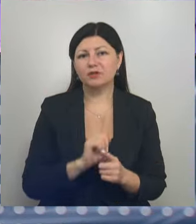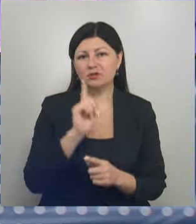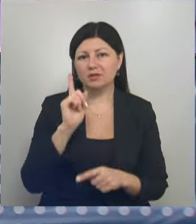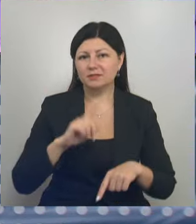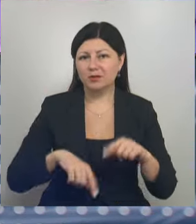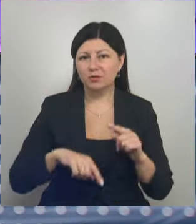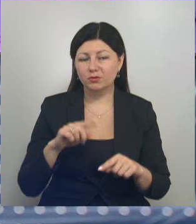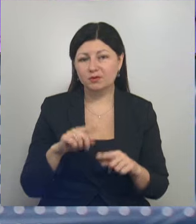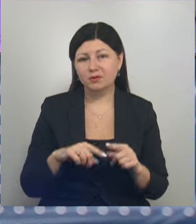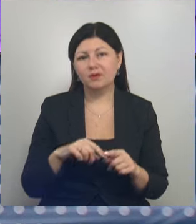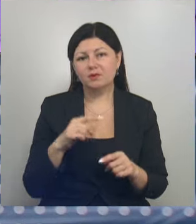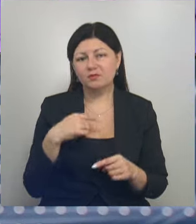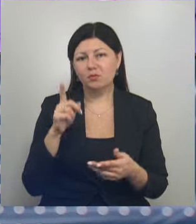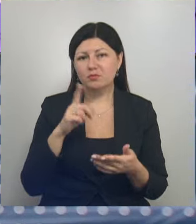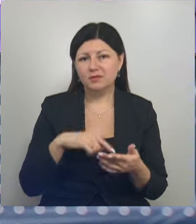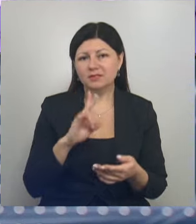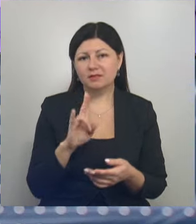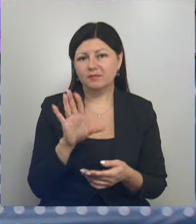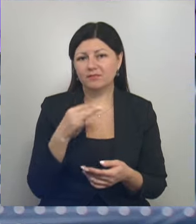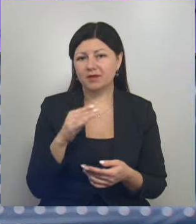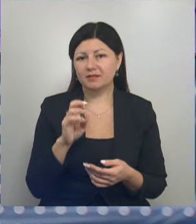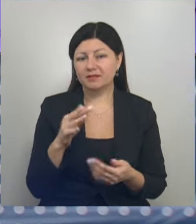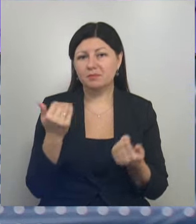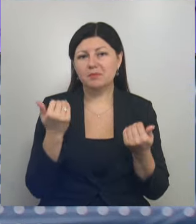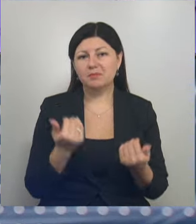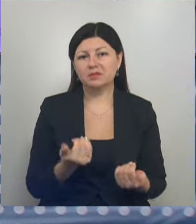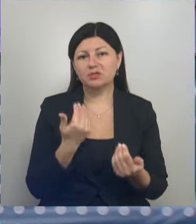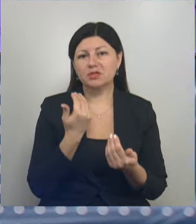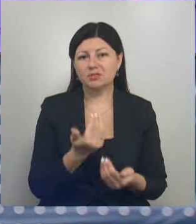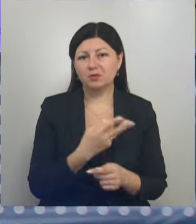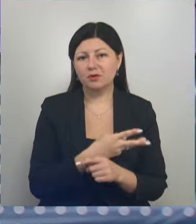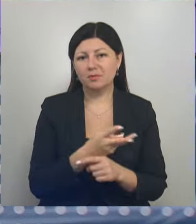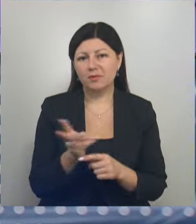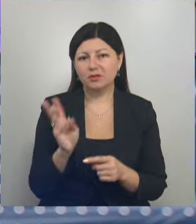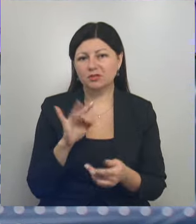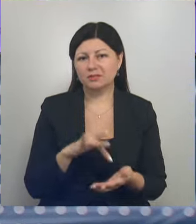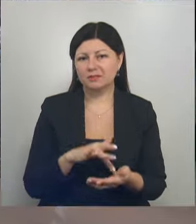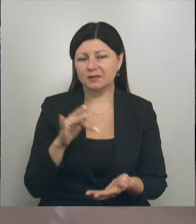родина, в очередной раз убедилась Наталья Войтенко. Прямо сейчас ее репортаж из столицы.